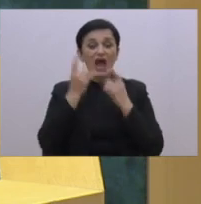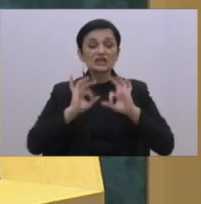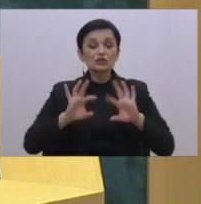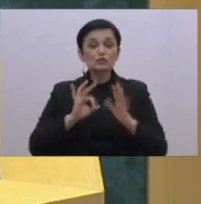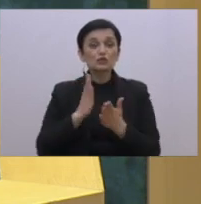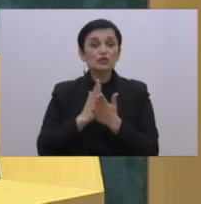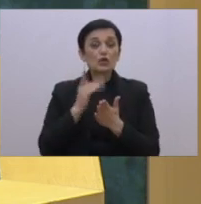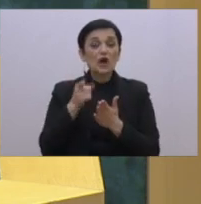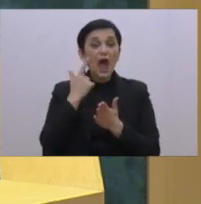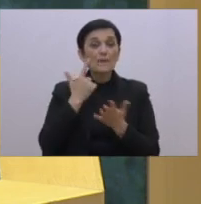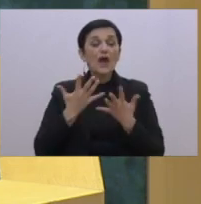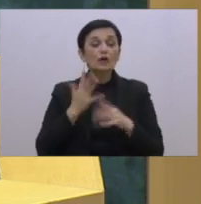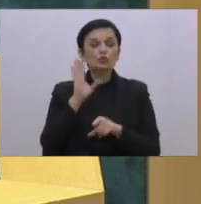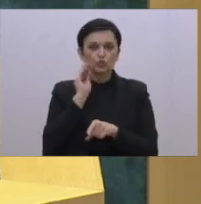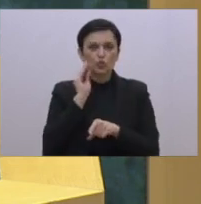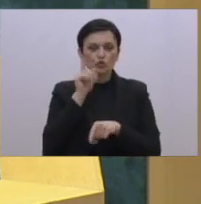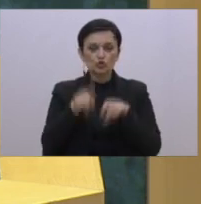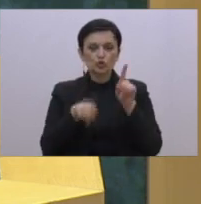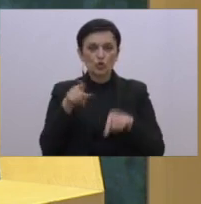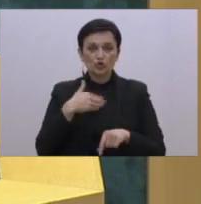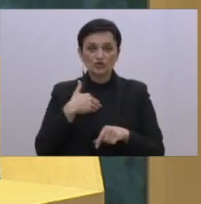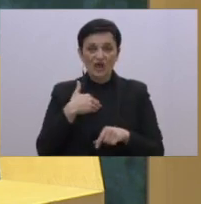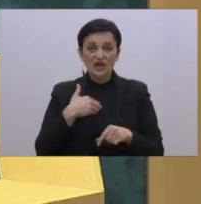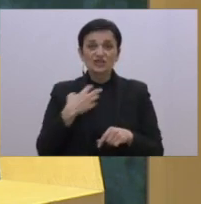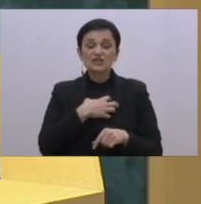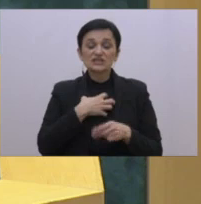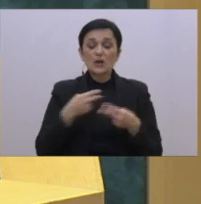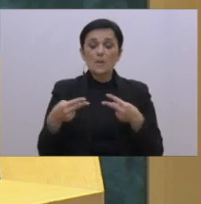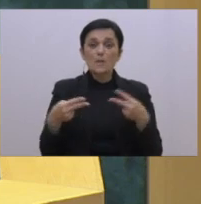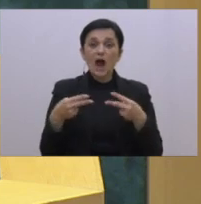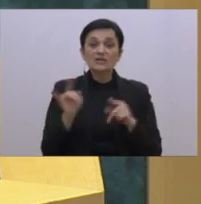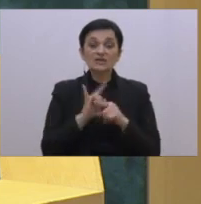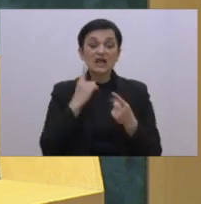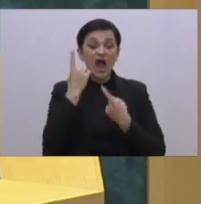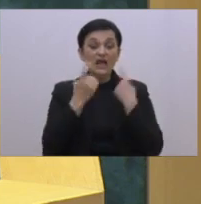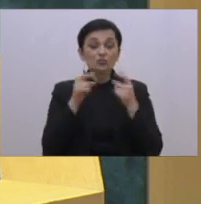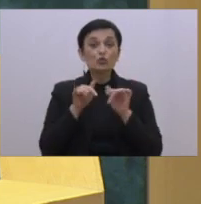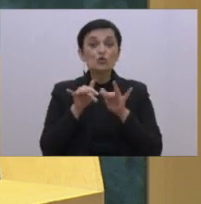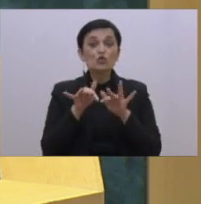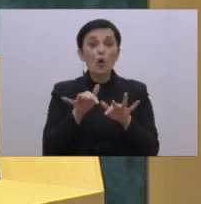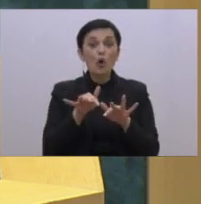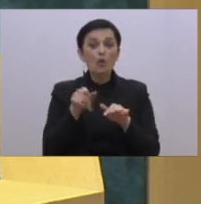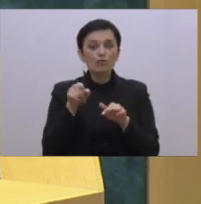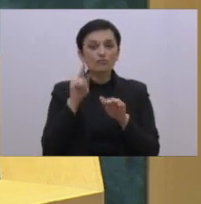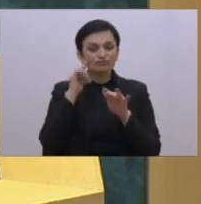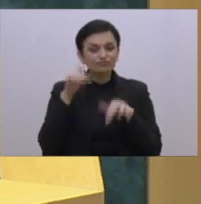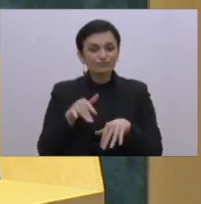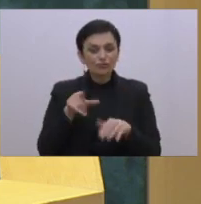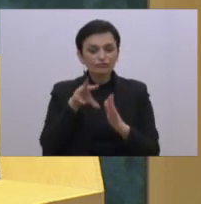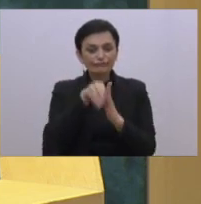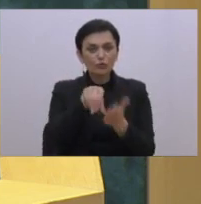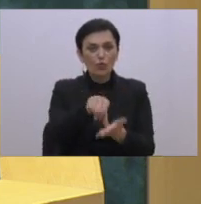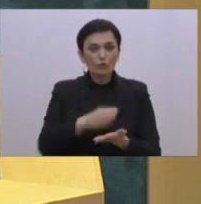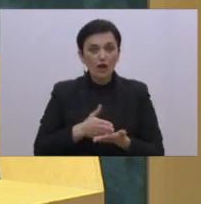ხდება ეფექტიანი, როდესაც ზოგიერთი ჩვენი სტრატეგიული პარტნიორი დეზინფორმაციის კამპანიის უნებლიე მონაწილე ხდება.